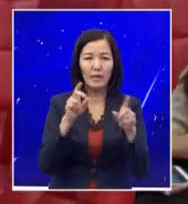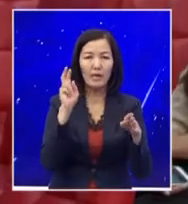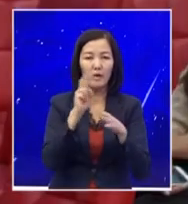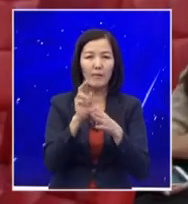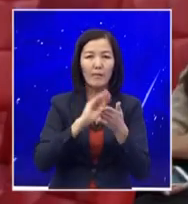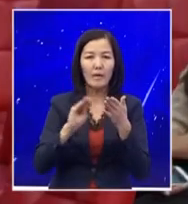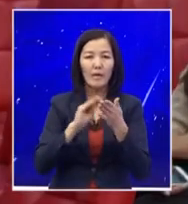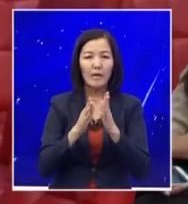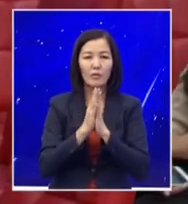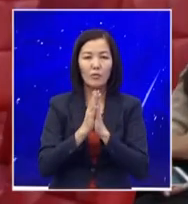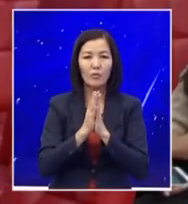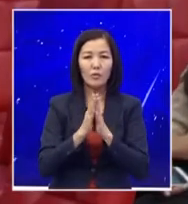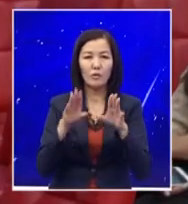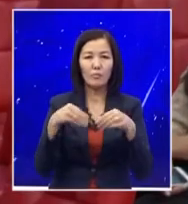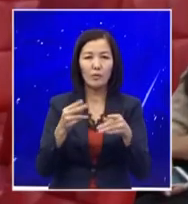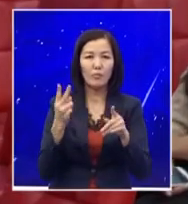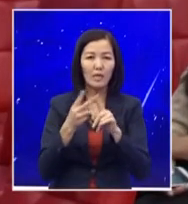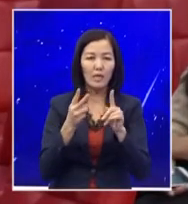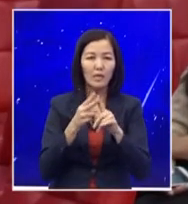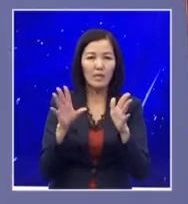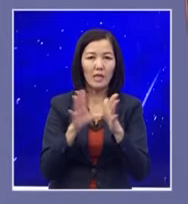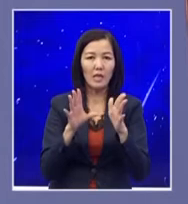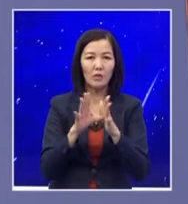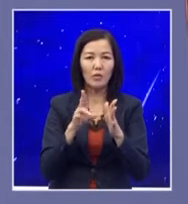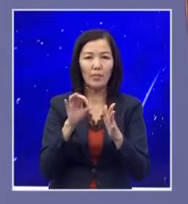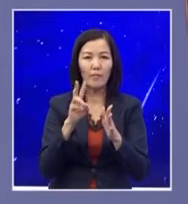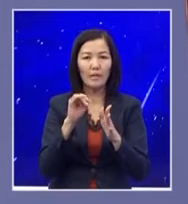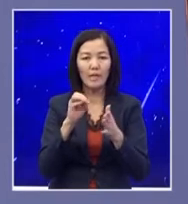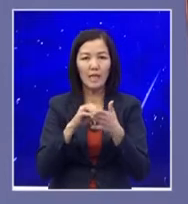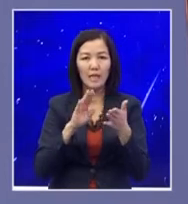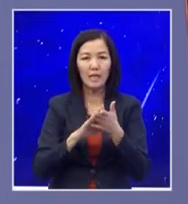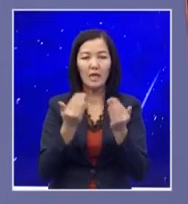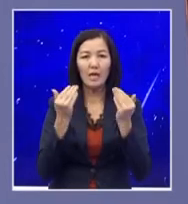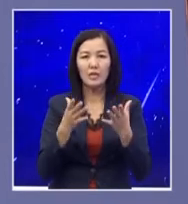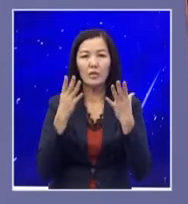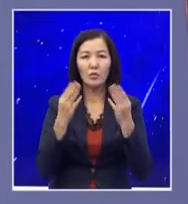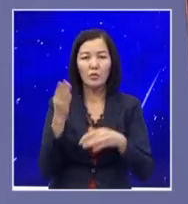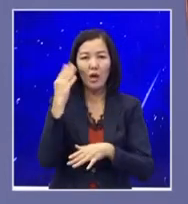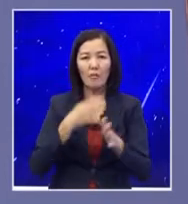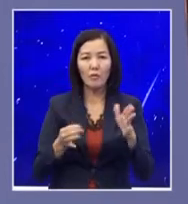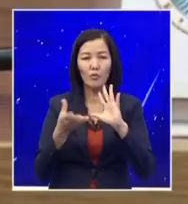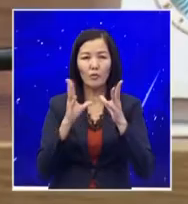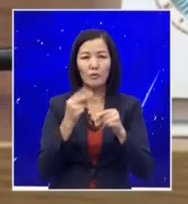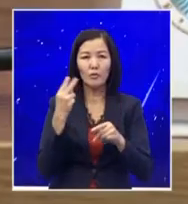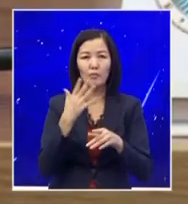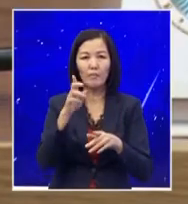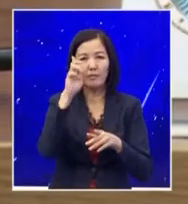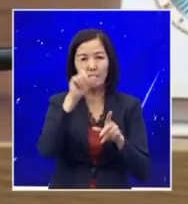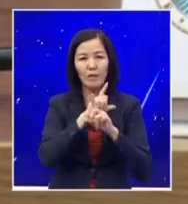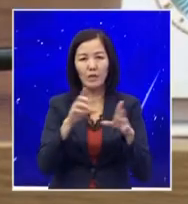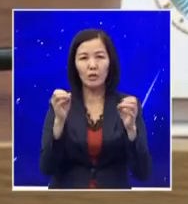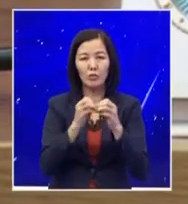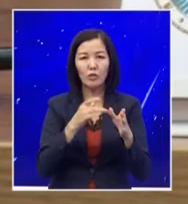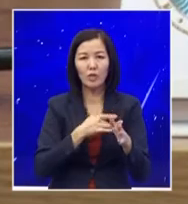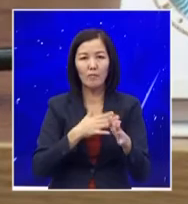жазбаша өтініш өткізу. Екіншісі электронды портал арқылы тіркелу. Қазіргіні Алматы облысы бойынша 25 мемлекеттік